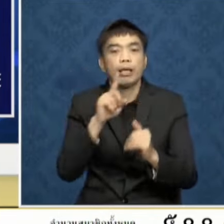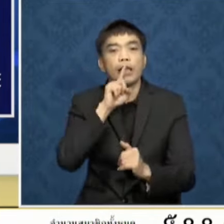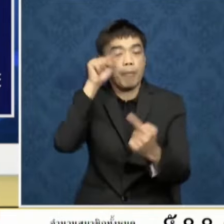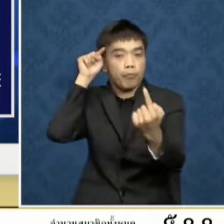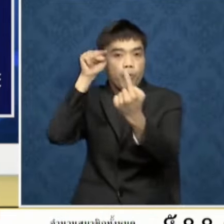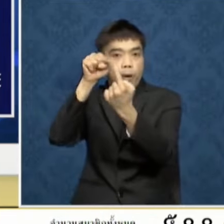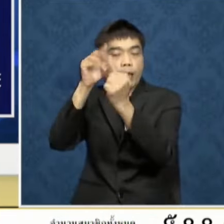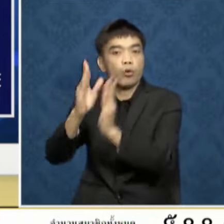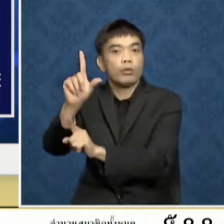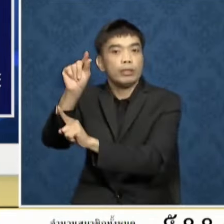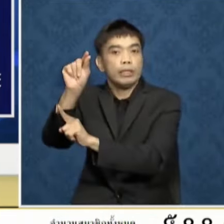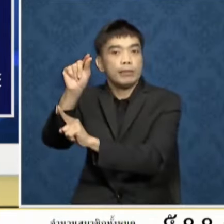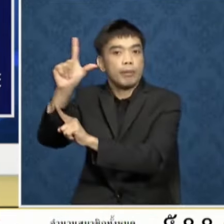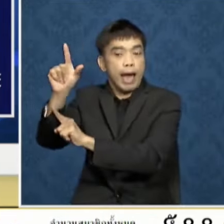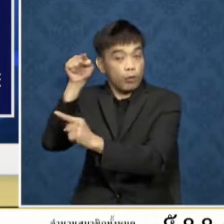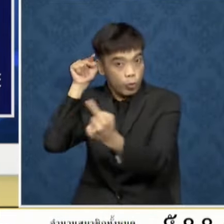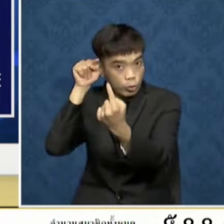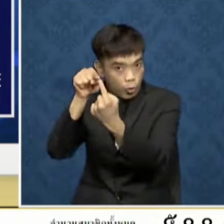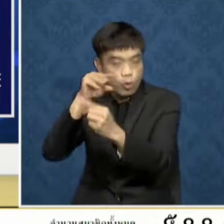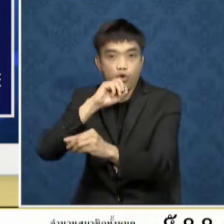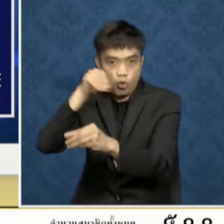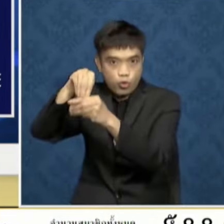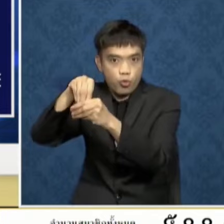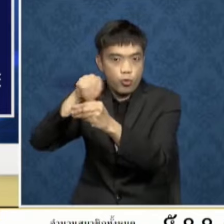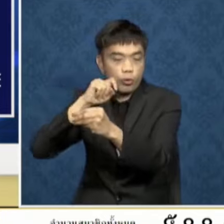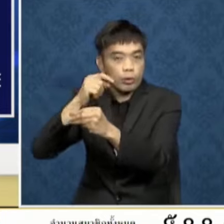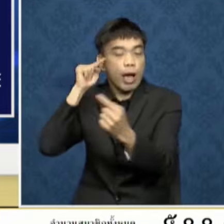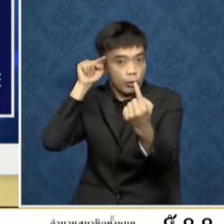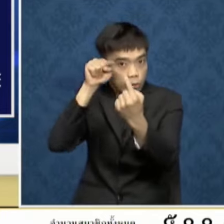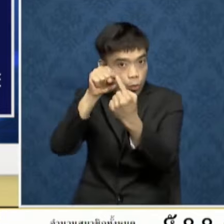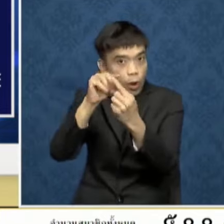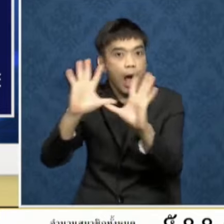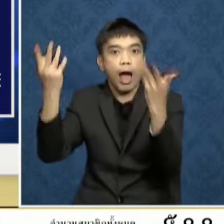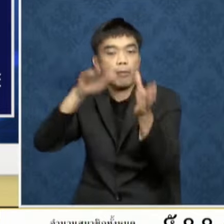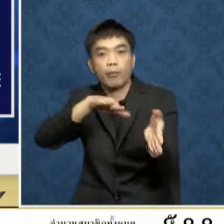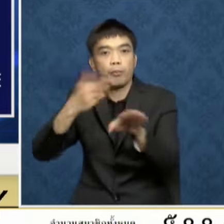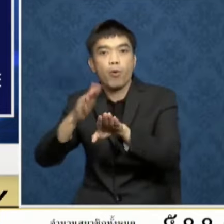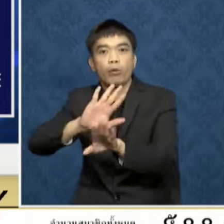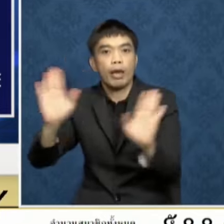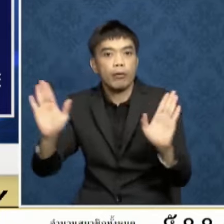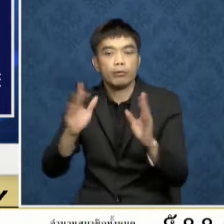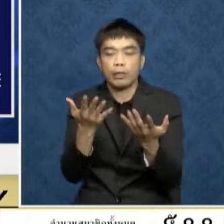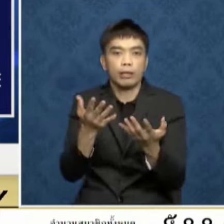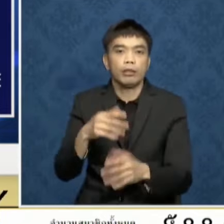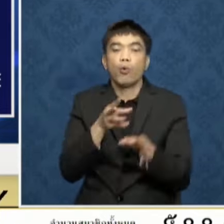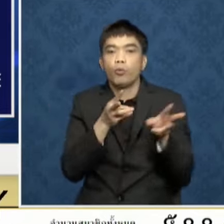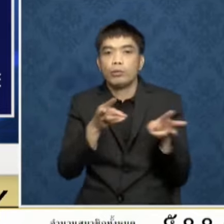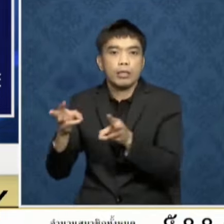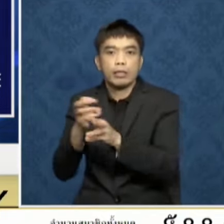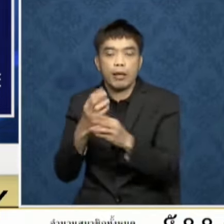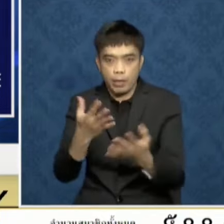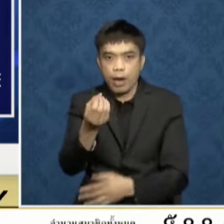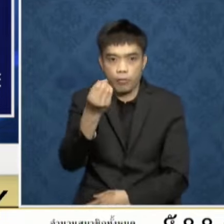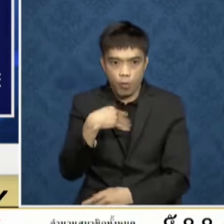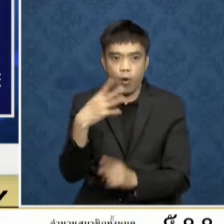ไม่ถ้ายังคงอยู่พวกท่านจะทำให้บรรลุเป้าหมาย 20ล้านคนภายใน4ปีได้อย่างไรรบกวนมาตอบคำถาม